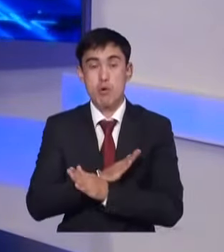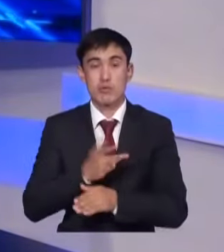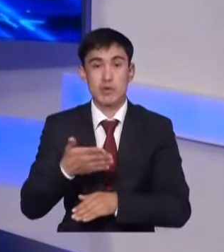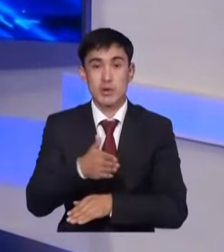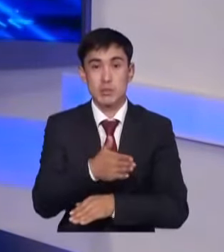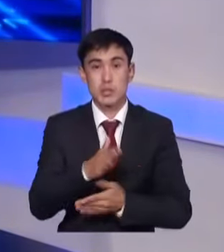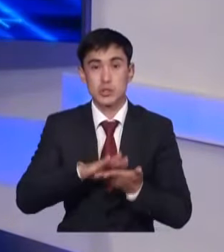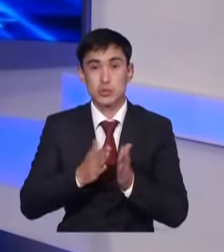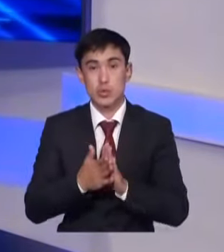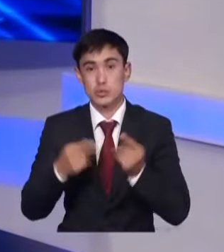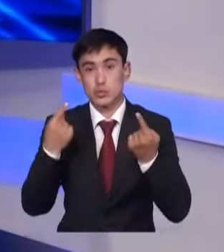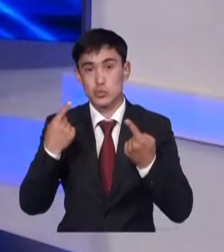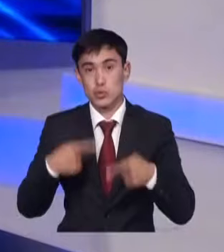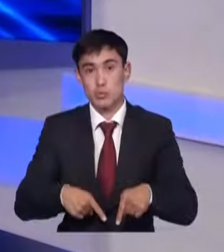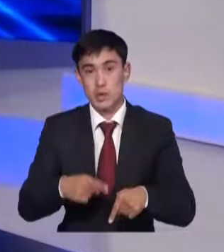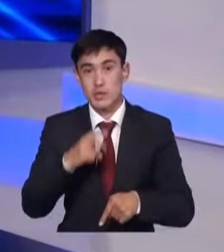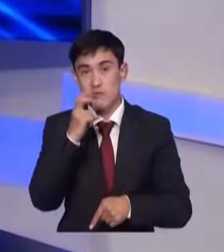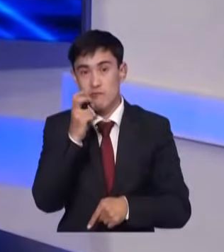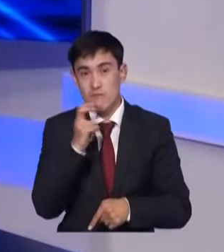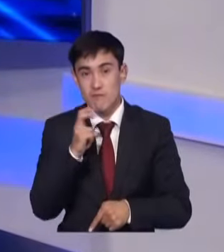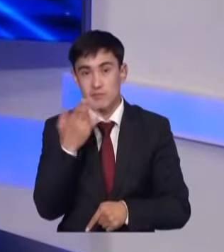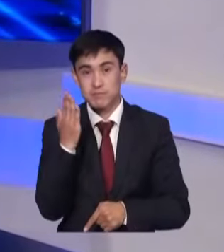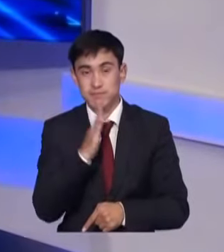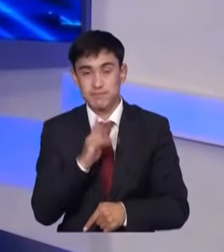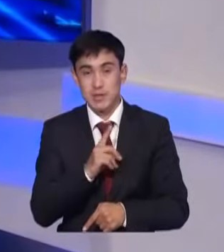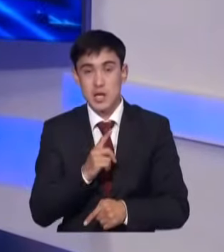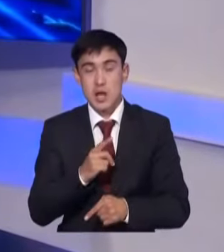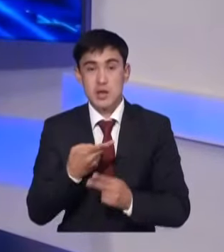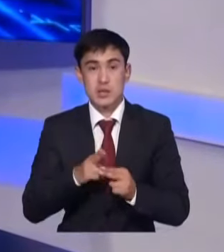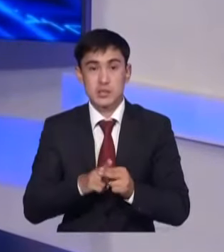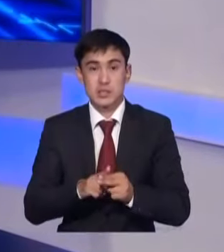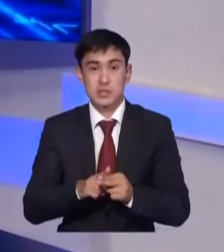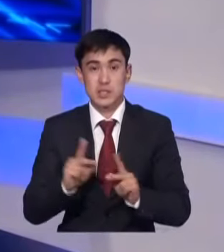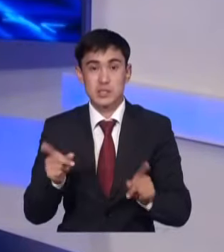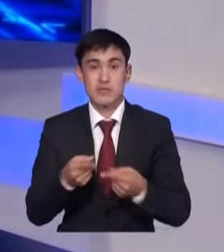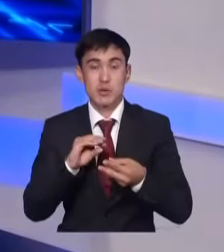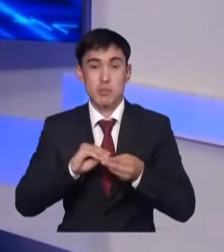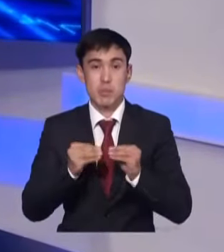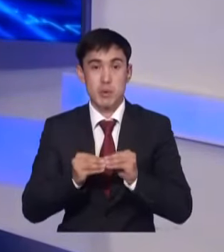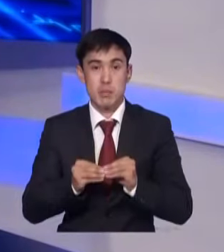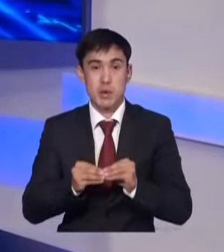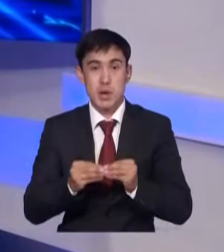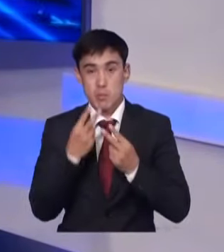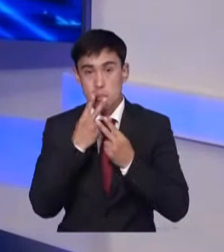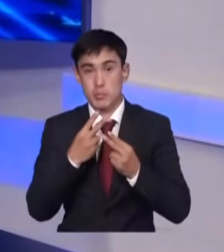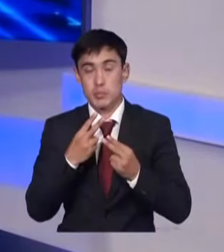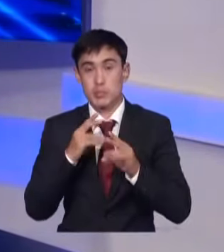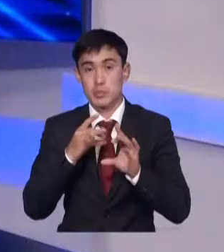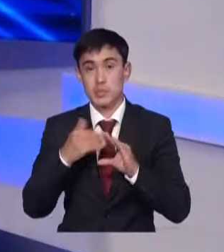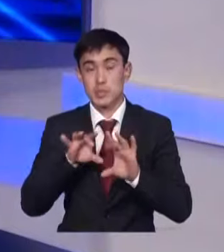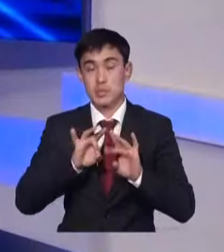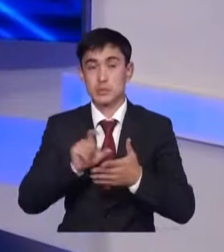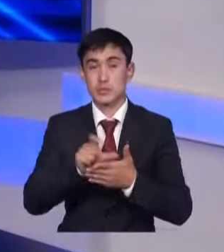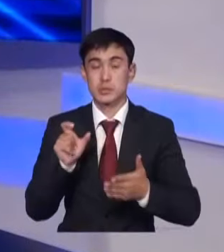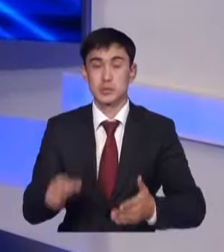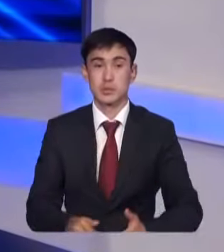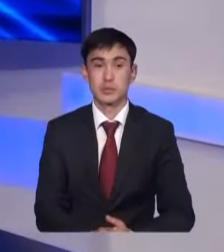неудивительно. Ситуацию усугубляет зловонный запах, источаемый ею. В создавшейся проблеме попыталась разобраться наша съемочная